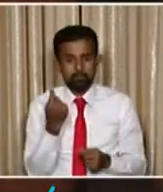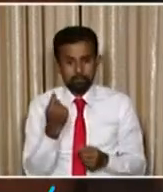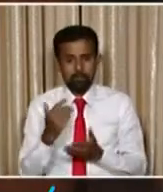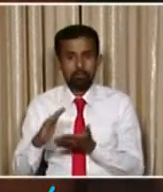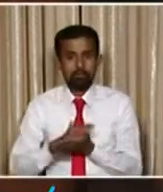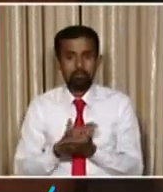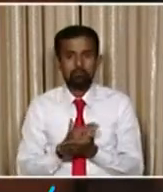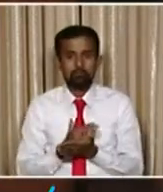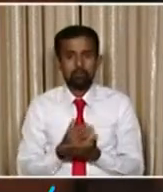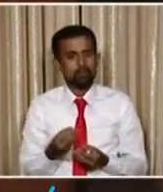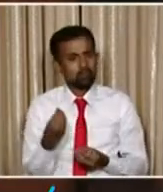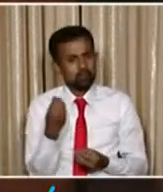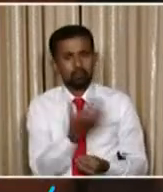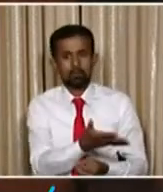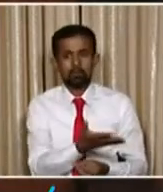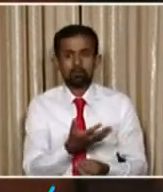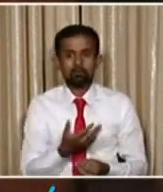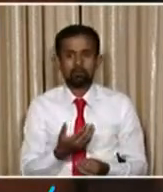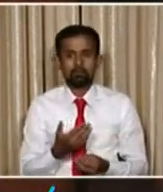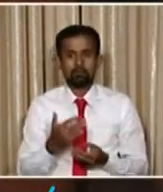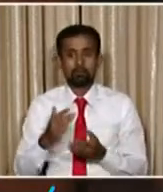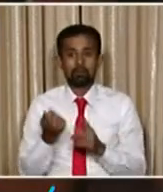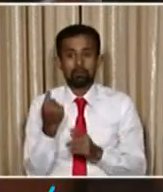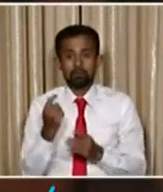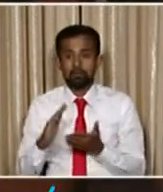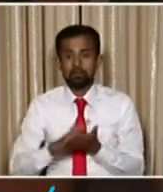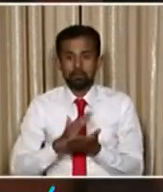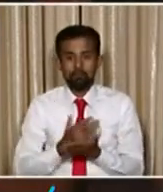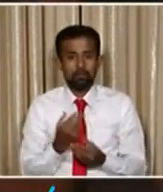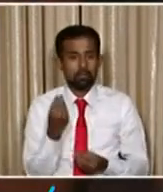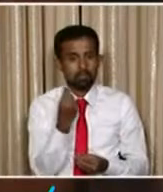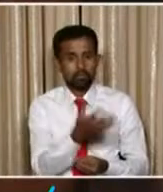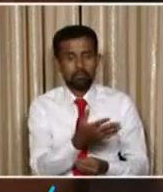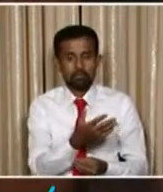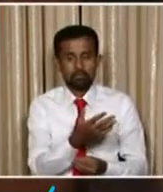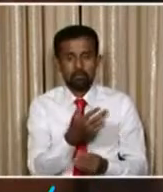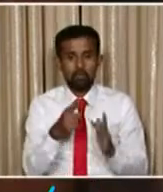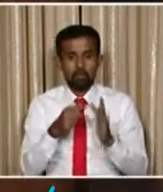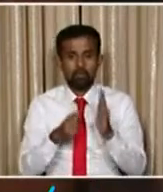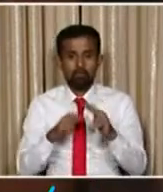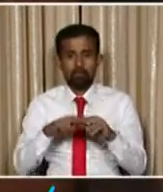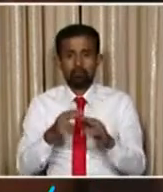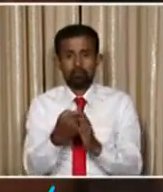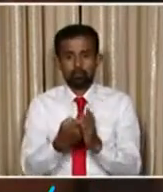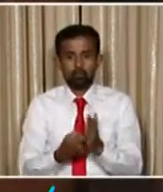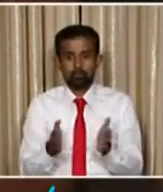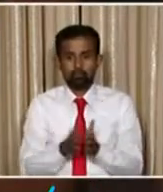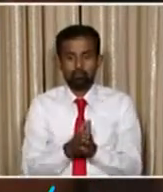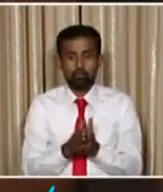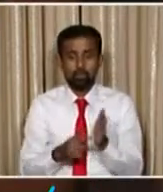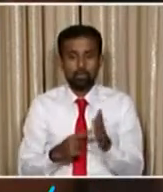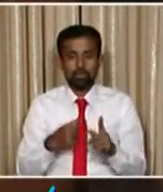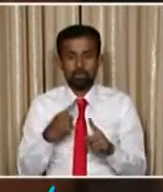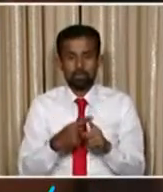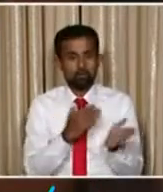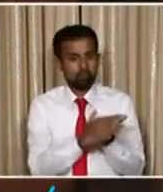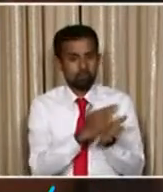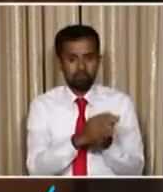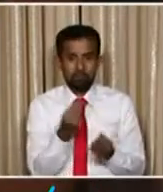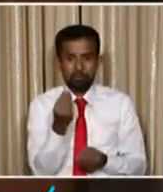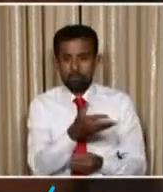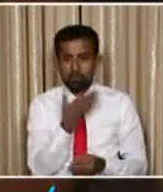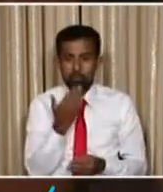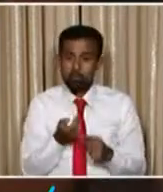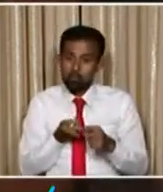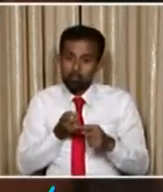නම් අන්න ඒ වගේ කට්ටියට දෙන්න. මොන හරි බදු සහනයක් දීලා මොකද ඒවියේෂන් මම දන්නවා IMF එකේ කොන්දේසිත් එක්ක බදු සහන දෙන එකේ යම් ගැටලු තියෙන්න පුළුවන්. හැබැයි මම